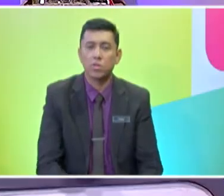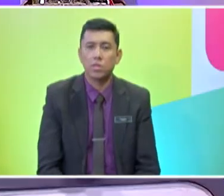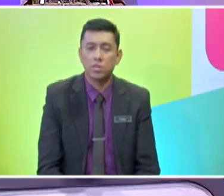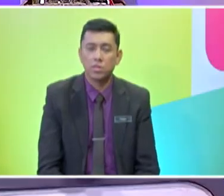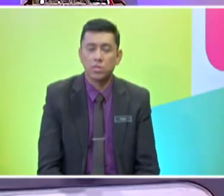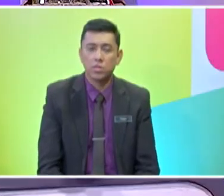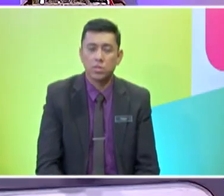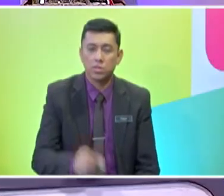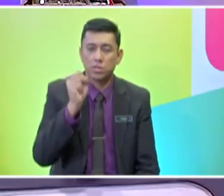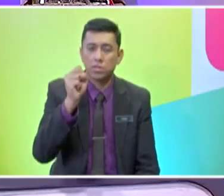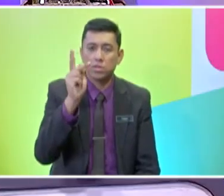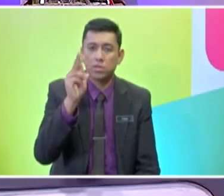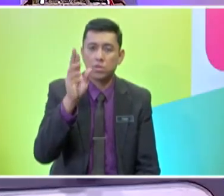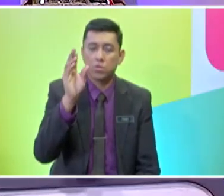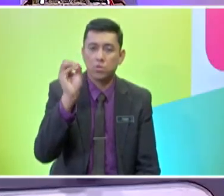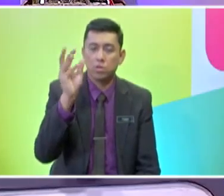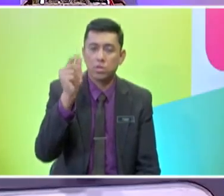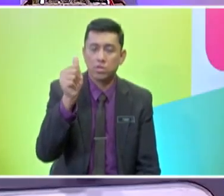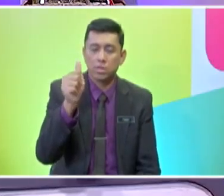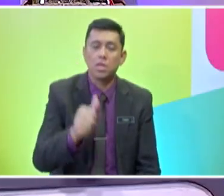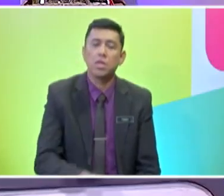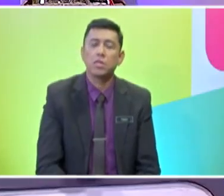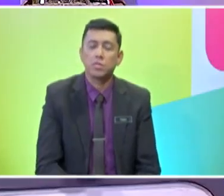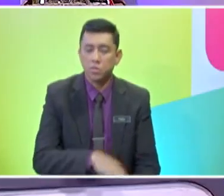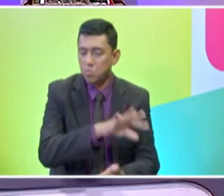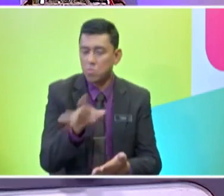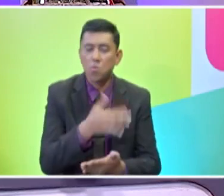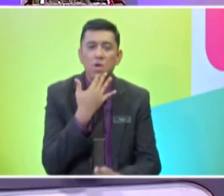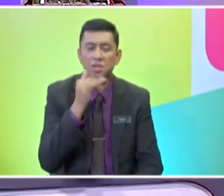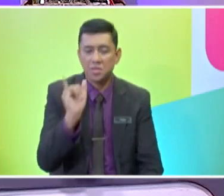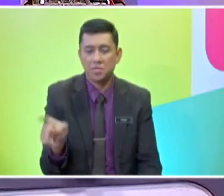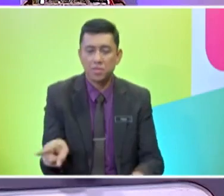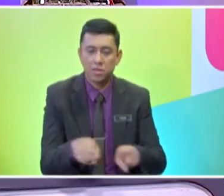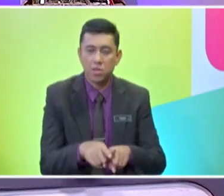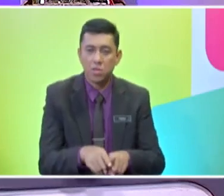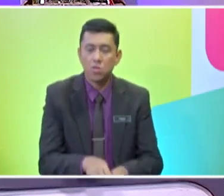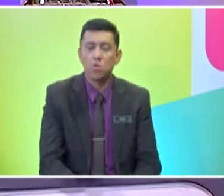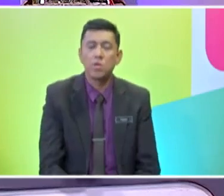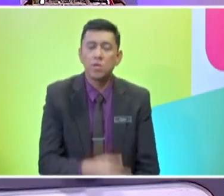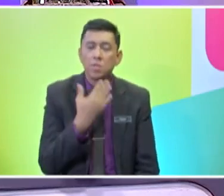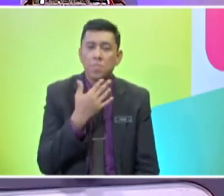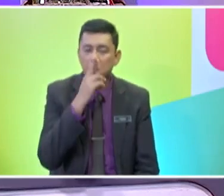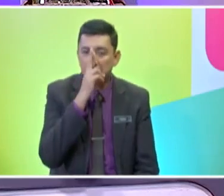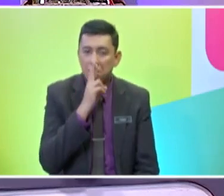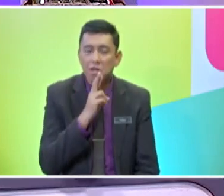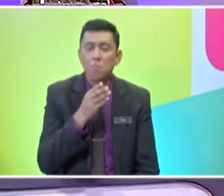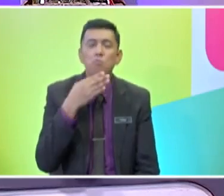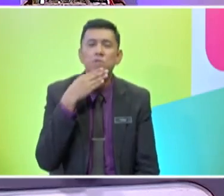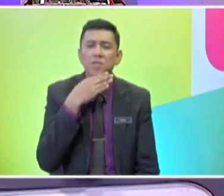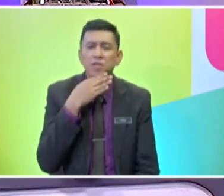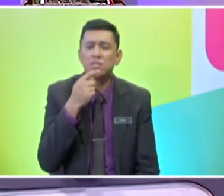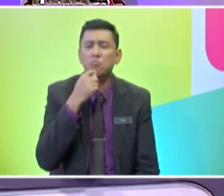rumah maksudnya rumah itu kita gunakan semuanya seakan sama contohnya warna merah muda merah